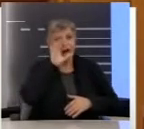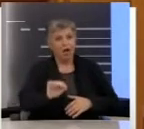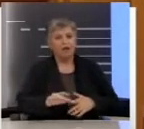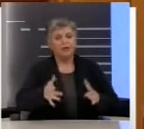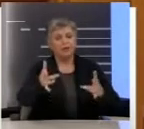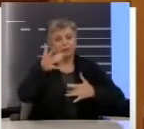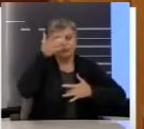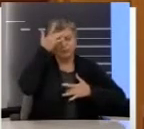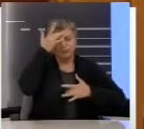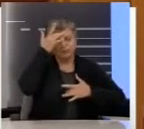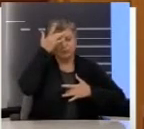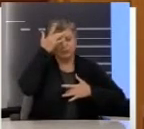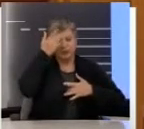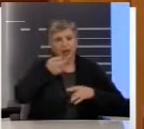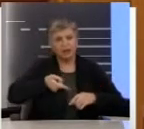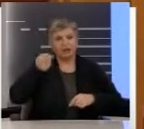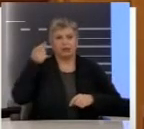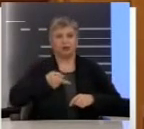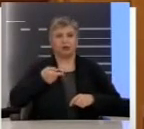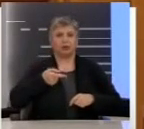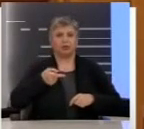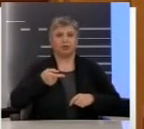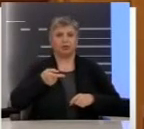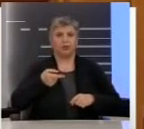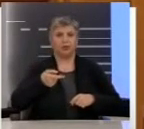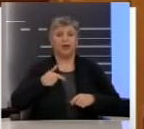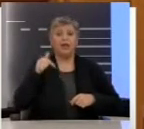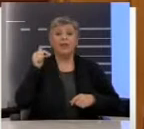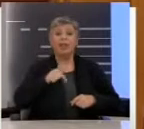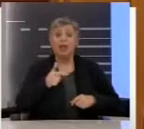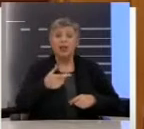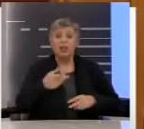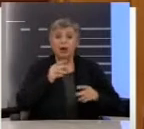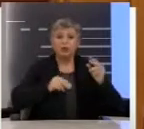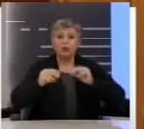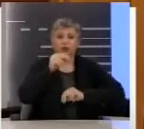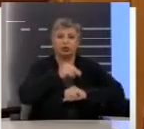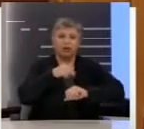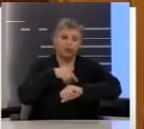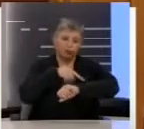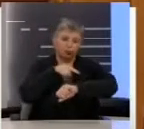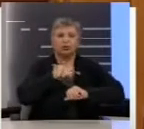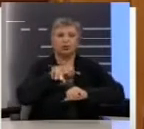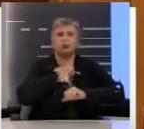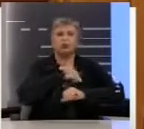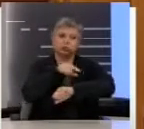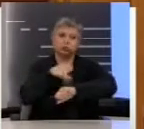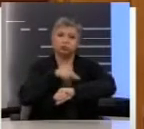συνείδηση αυτού του βήματος συζητάμε πολλές ώρες τώρα για αυτούς τους